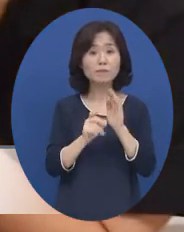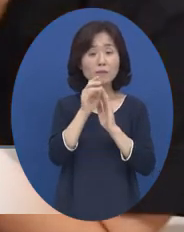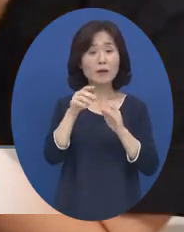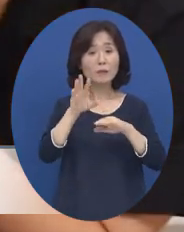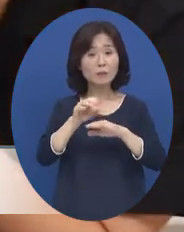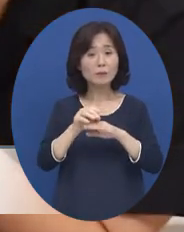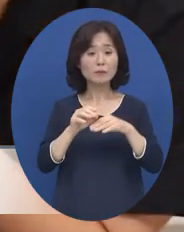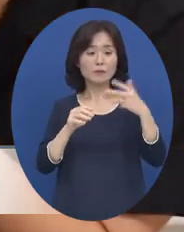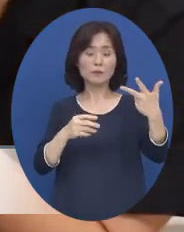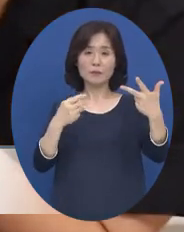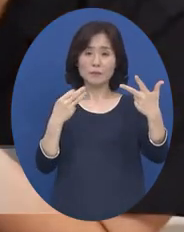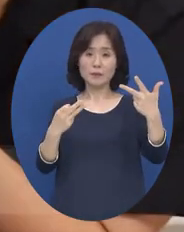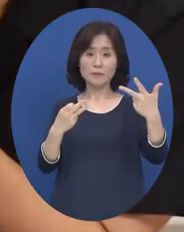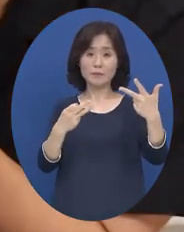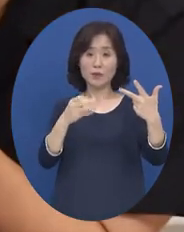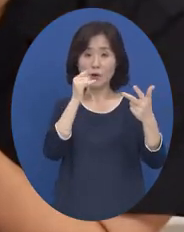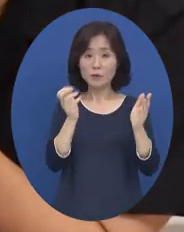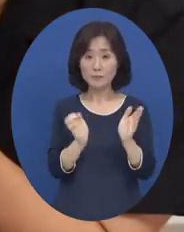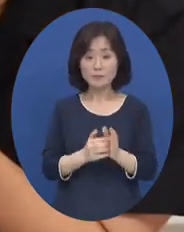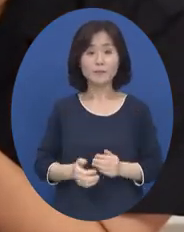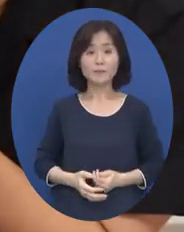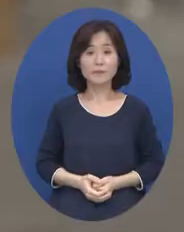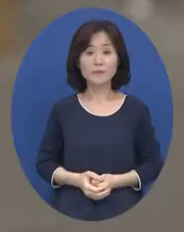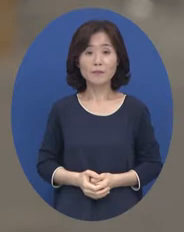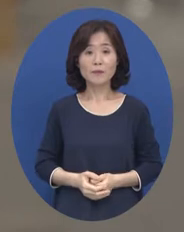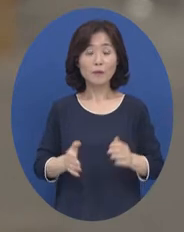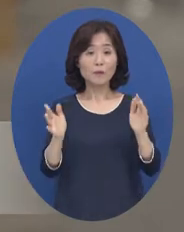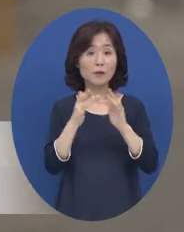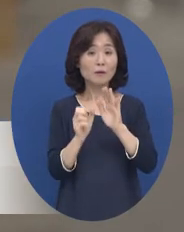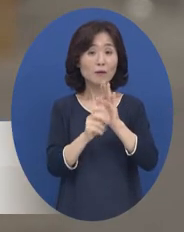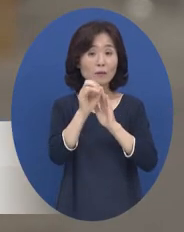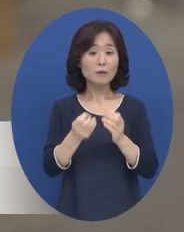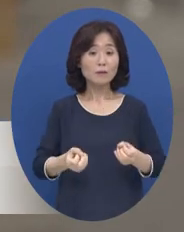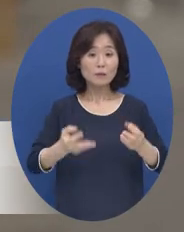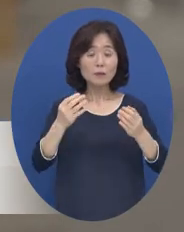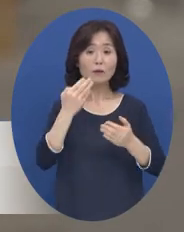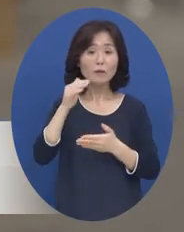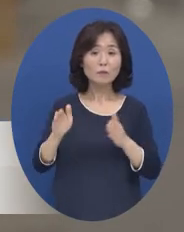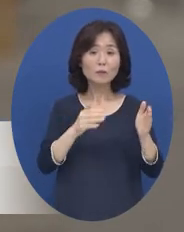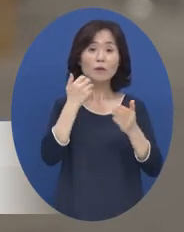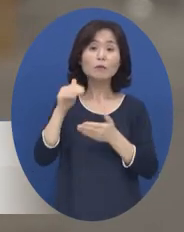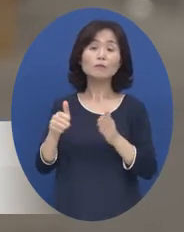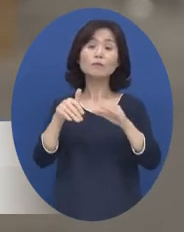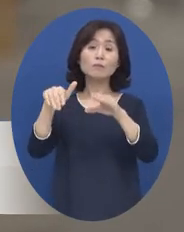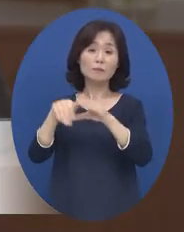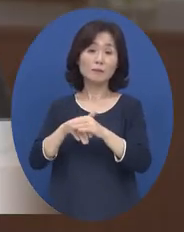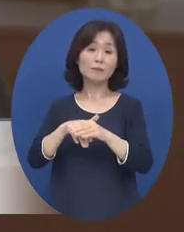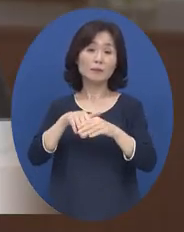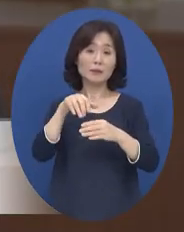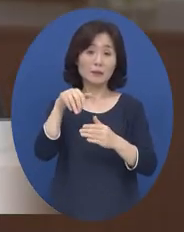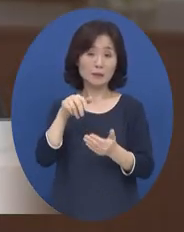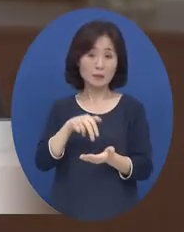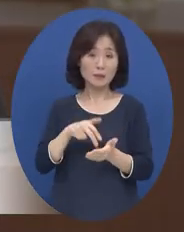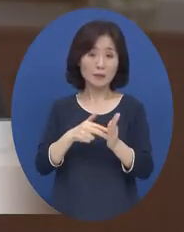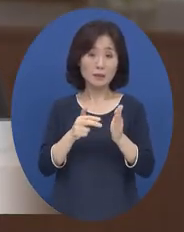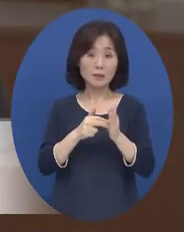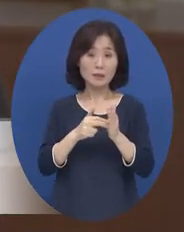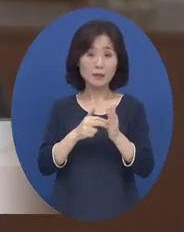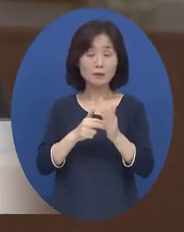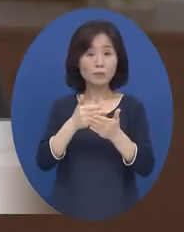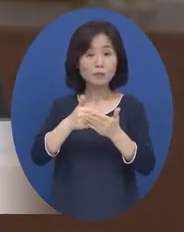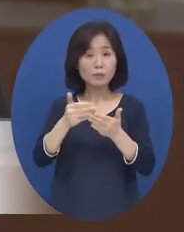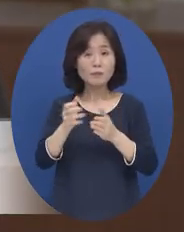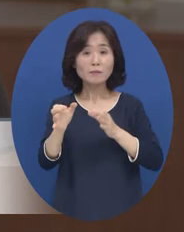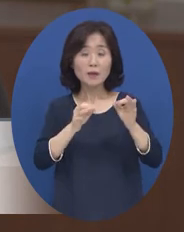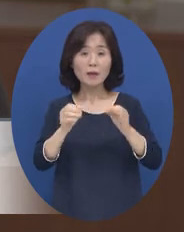지난 13일 첫 선을 보였습니다 온라인 경매 숀은 경기도와 경기문화재단 2 경기지역 미술시장의 활성화를 위해